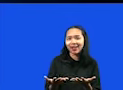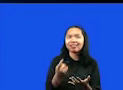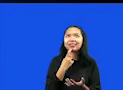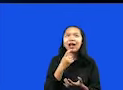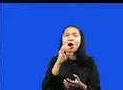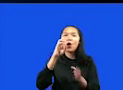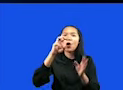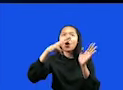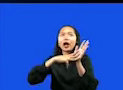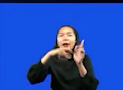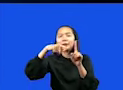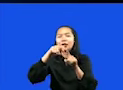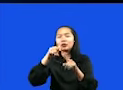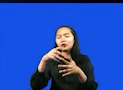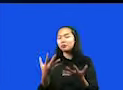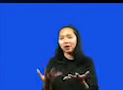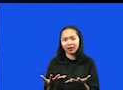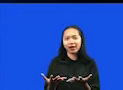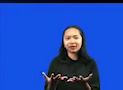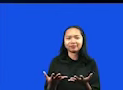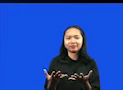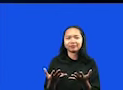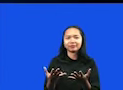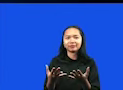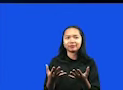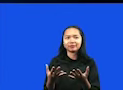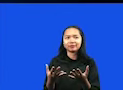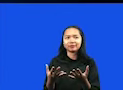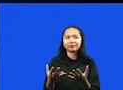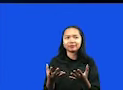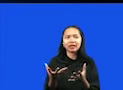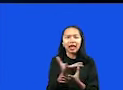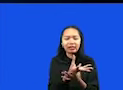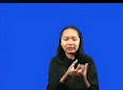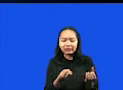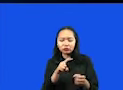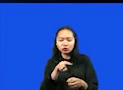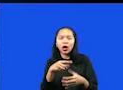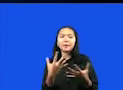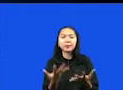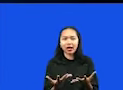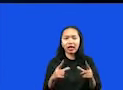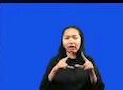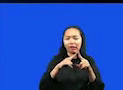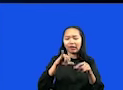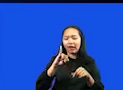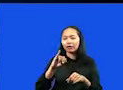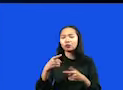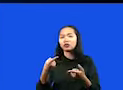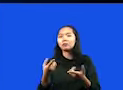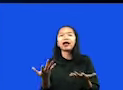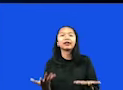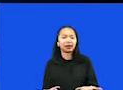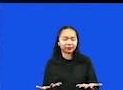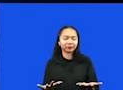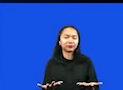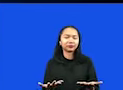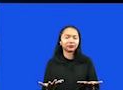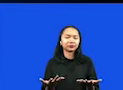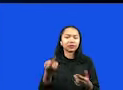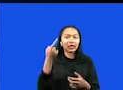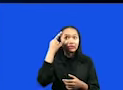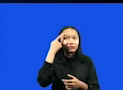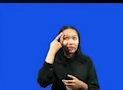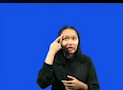yang dialami oleh EE Mbak Mega sebagai omk dengan kecerdasan buatan ini Oke kecerdasan buatan ini ee